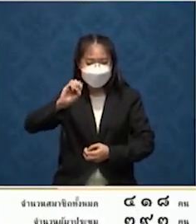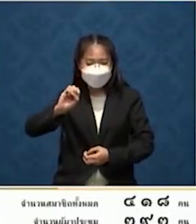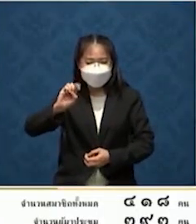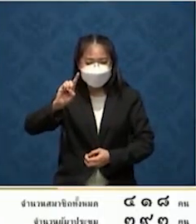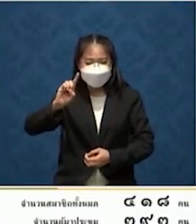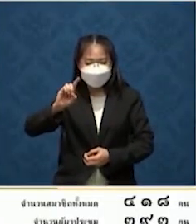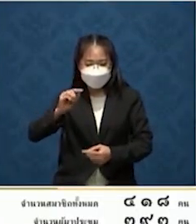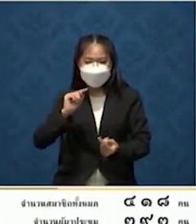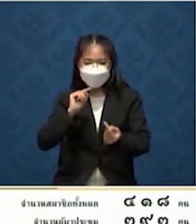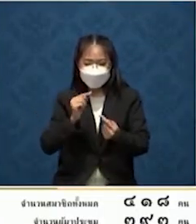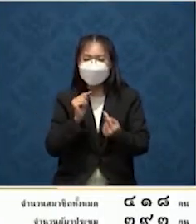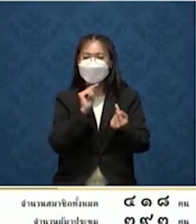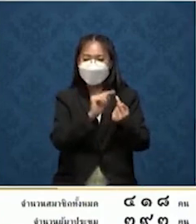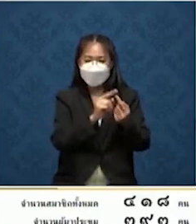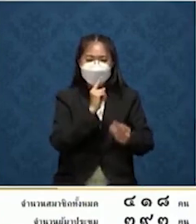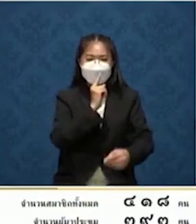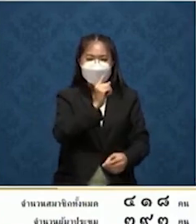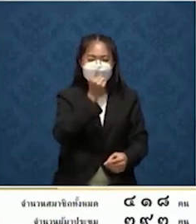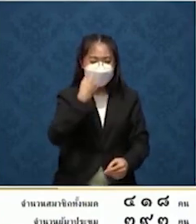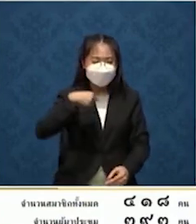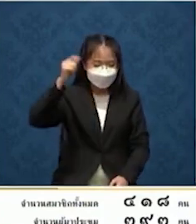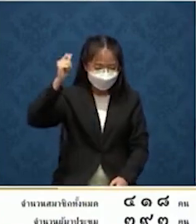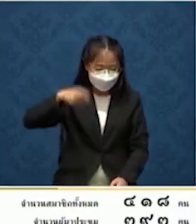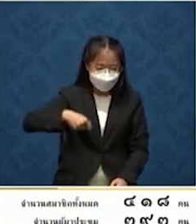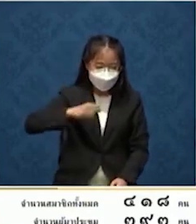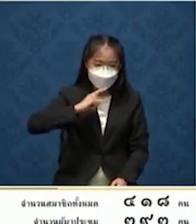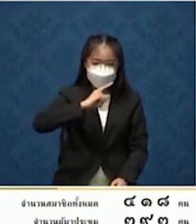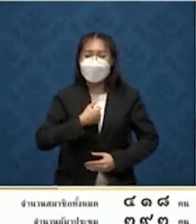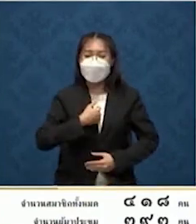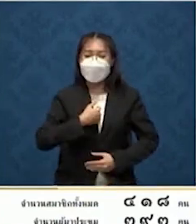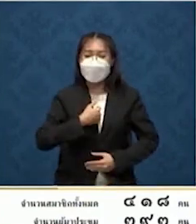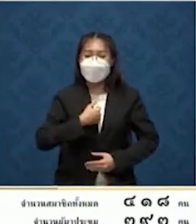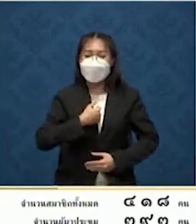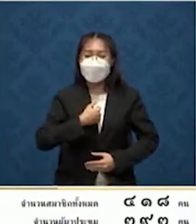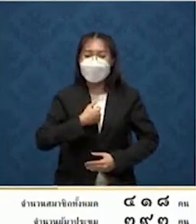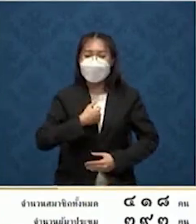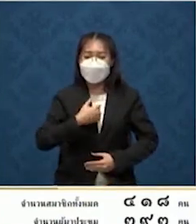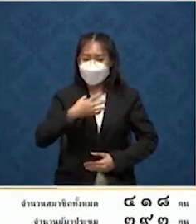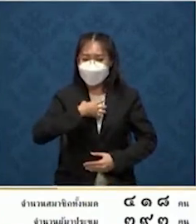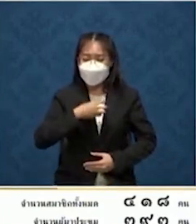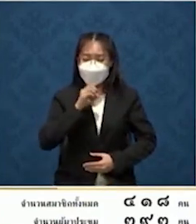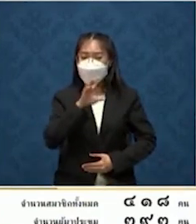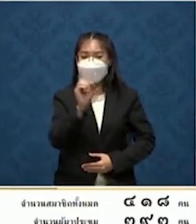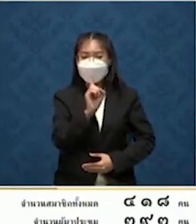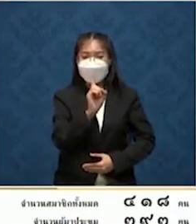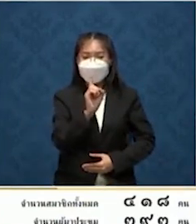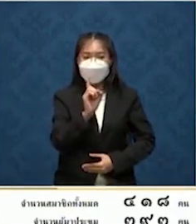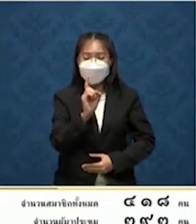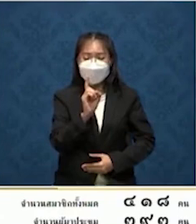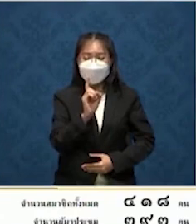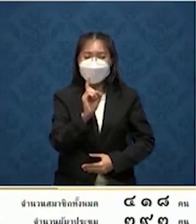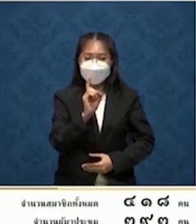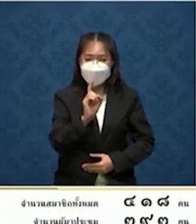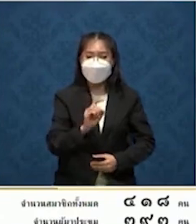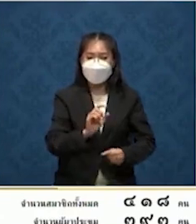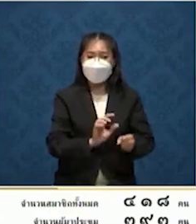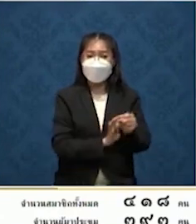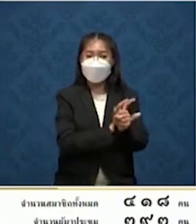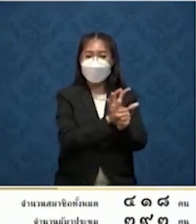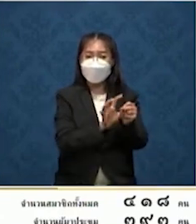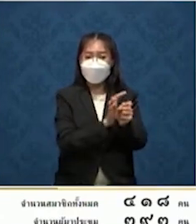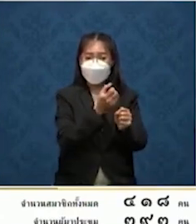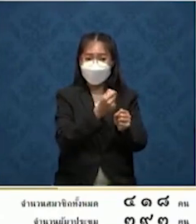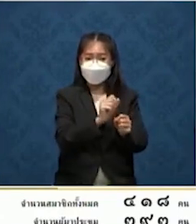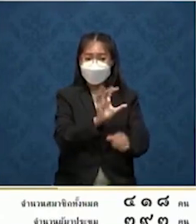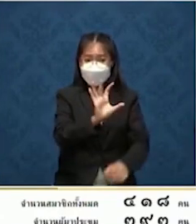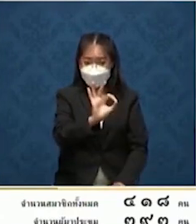ท็จจริงมานะเดี๋ยวลองฟังคำชี้แจงทีนี ้ที่ผ่านมาเนี่ยสถานการณ์โควิด-19 เนี่ย